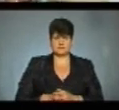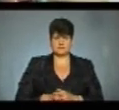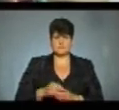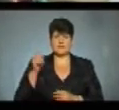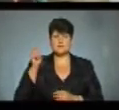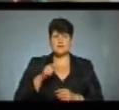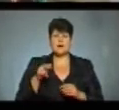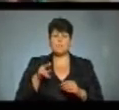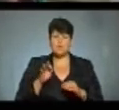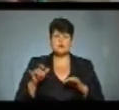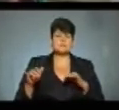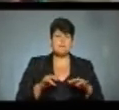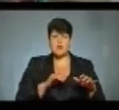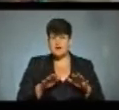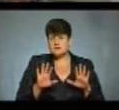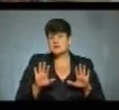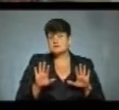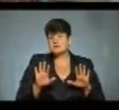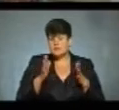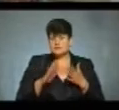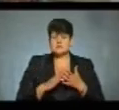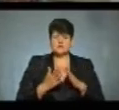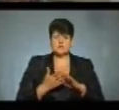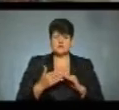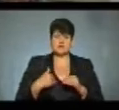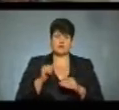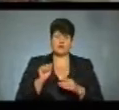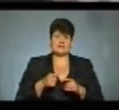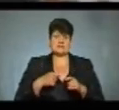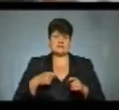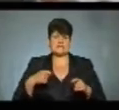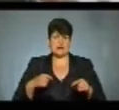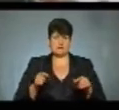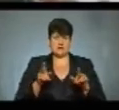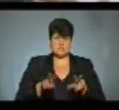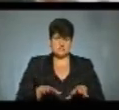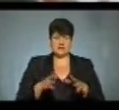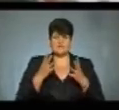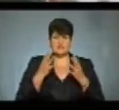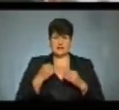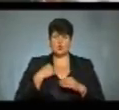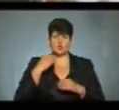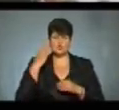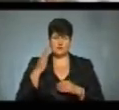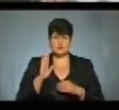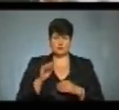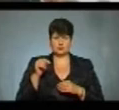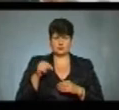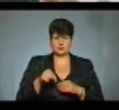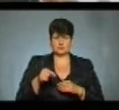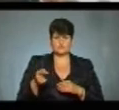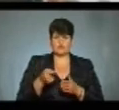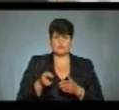Приїхав по справах, і так сталася ситуація, що я мушу затриматися. І в день голосування я буду знаходитися саме в